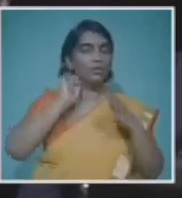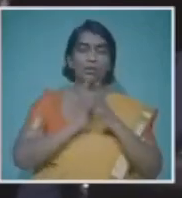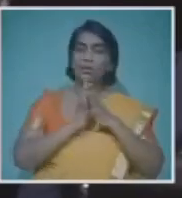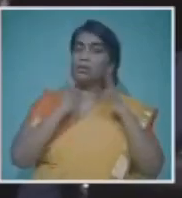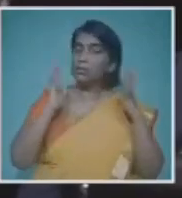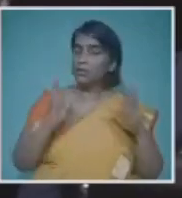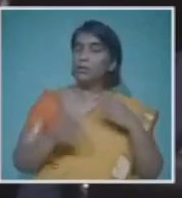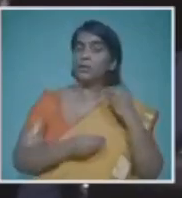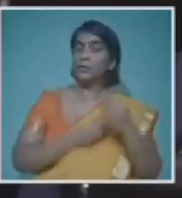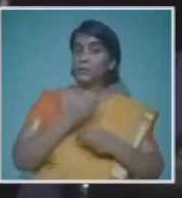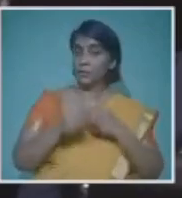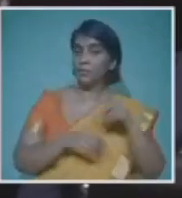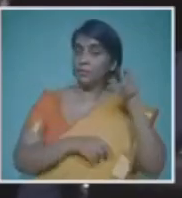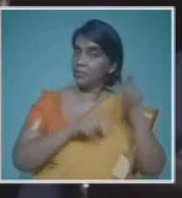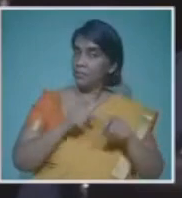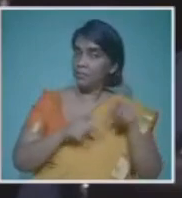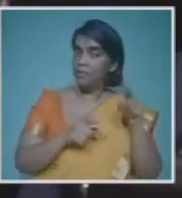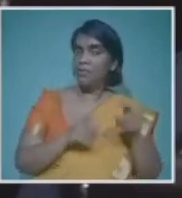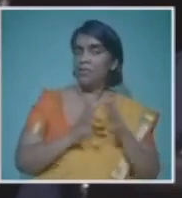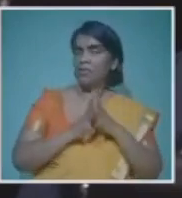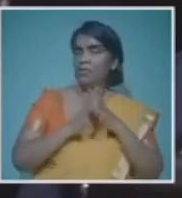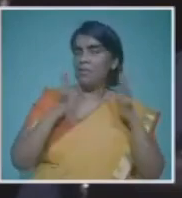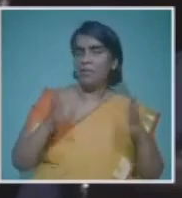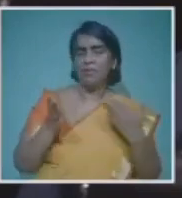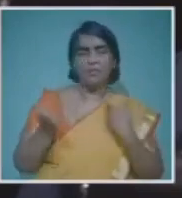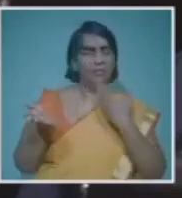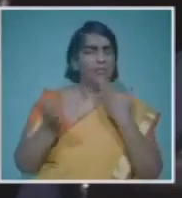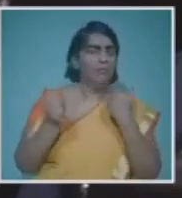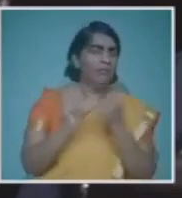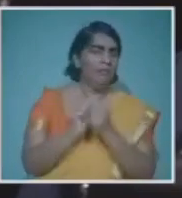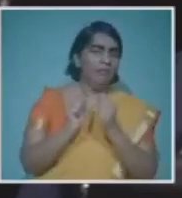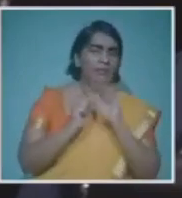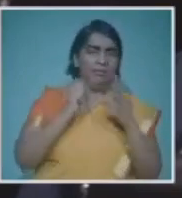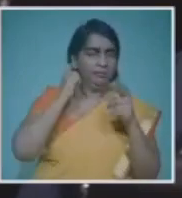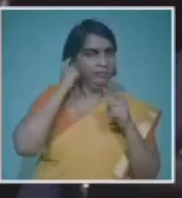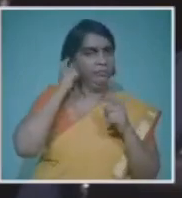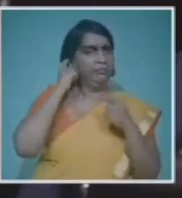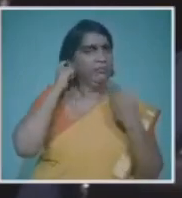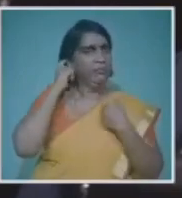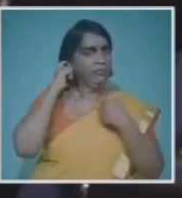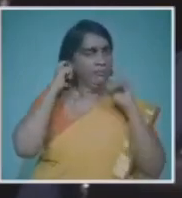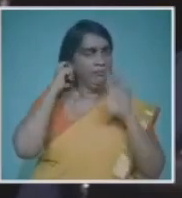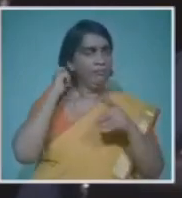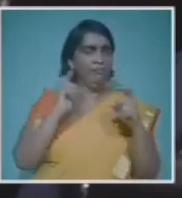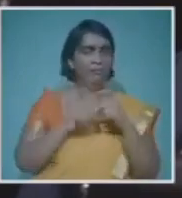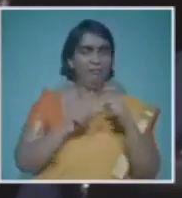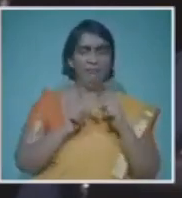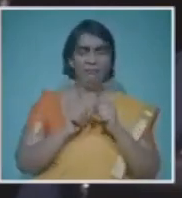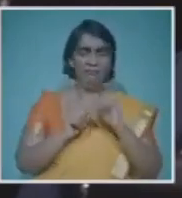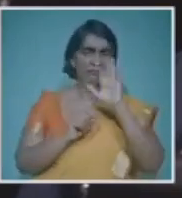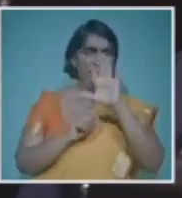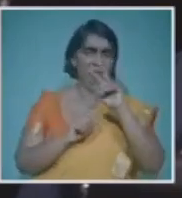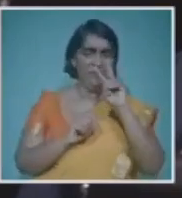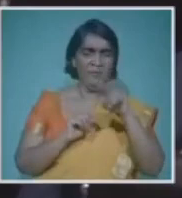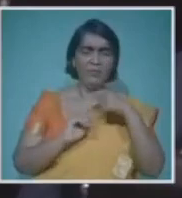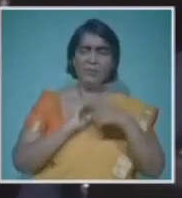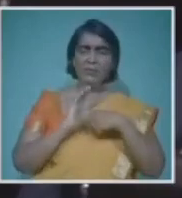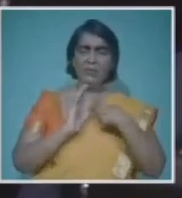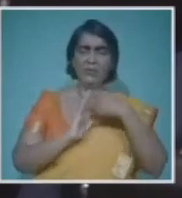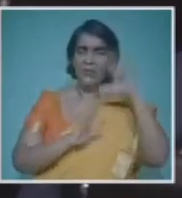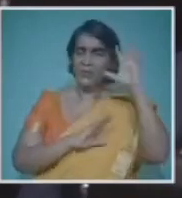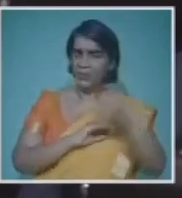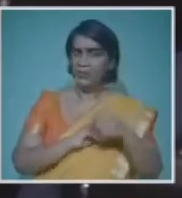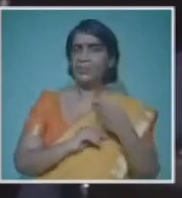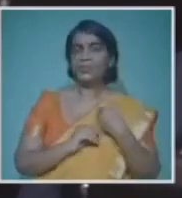රටේ මහා පරිමාණ ව්‍යාපාරිකයෝ මොනතරම් දායක වෙලා තියෙනවද? අපිට මේ ඩොලර් බිලියන 53 මේ රටට ගෙනල්ලා තිබුණා